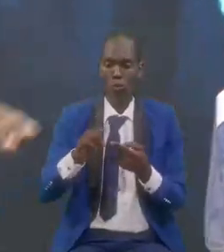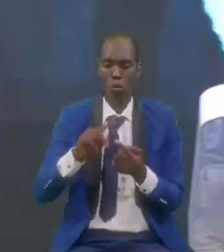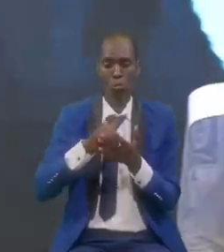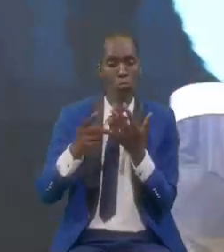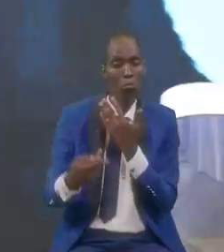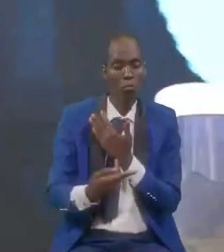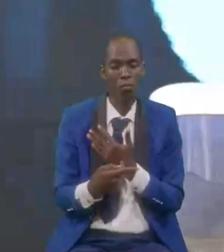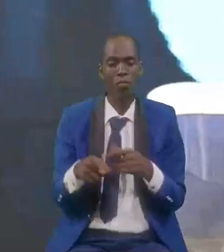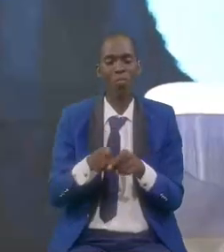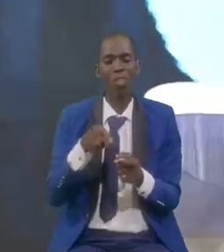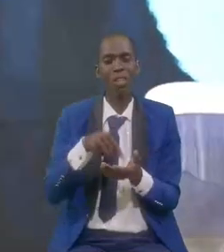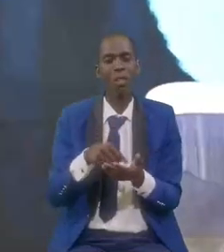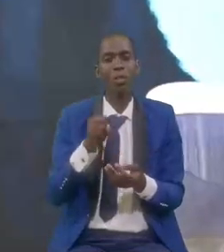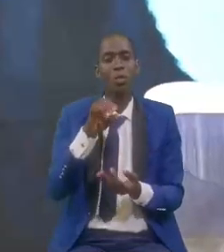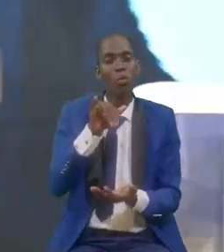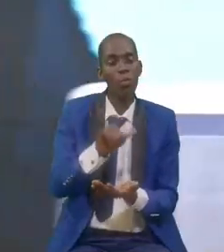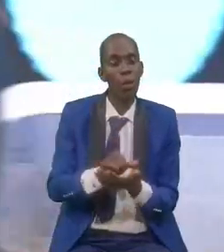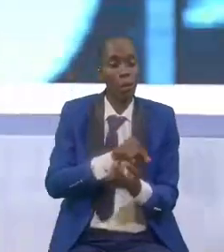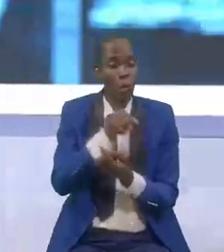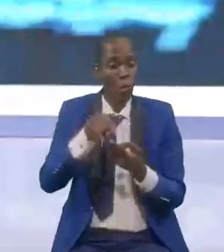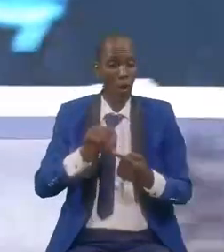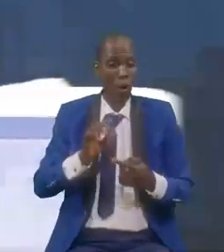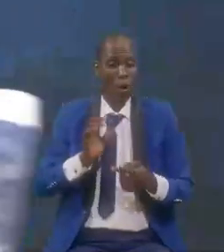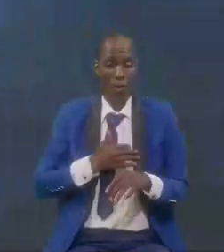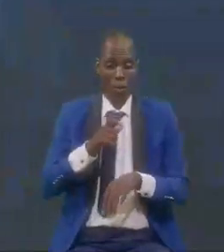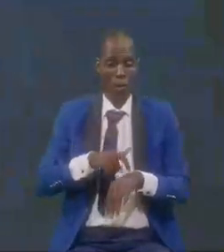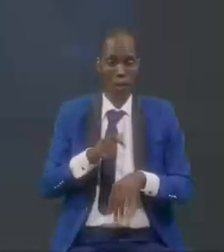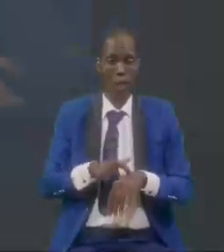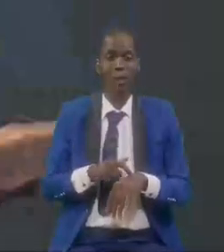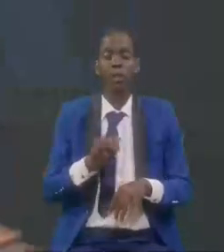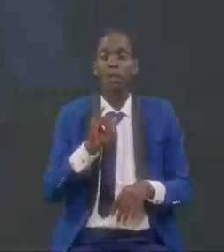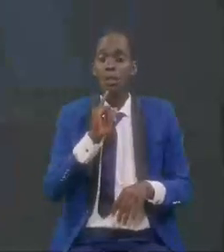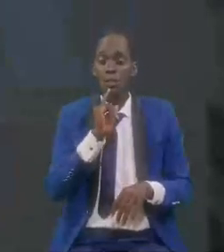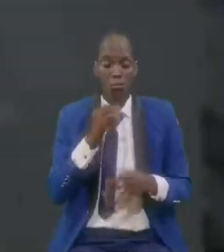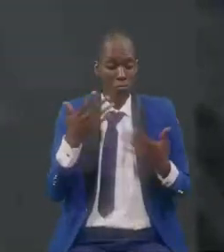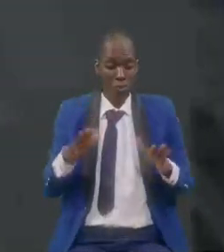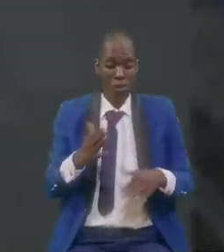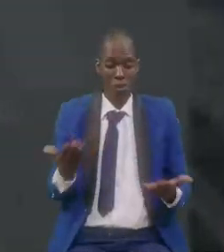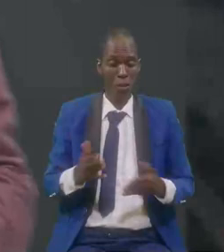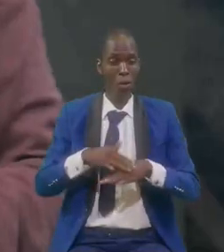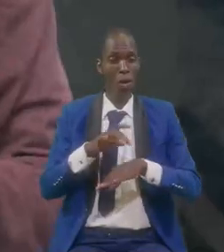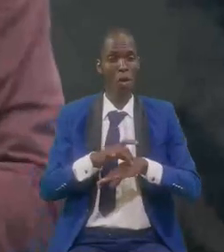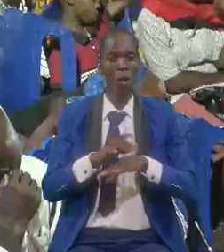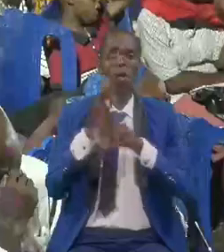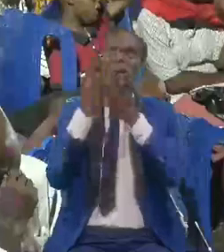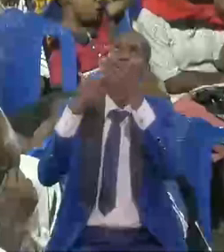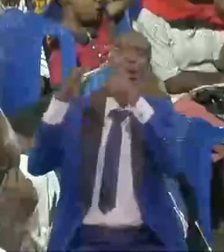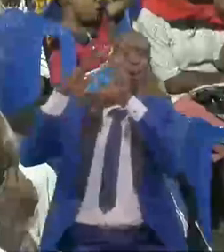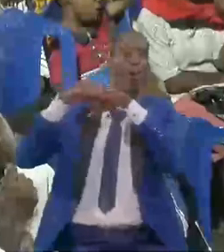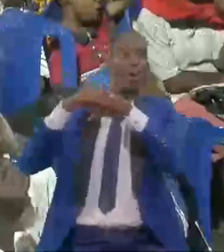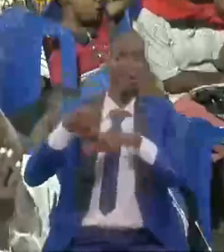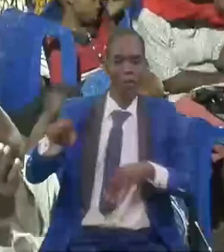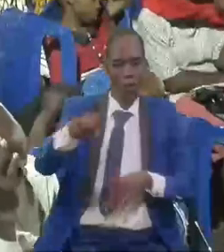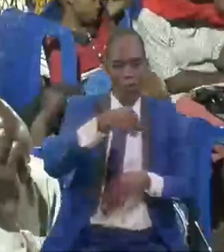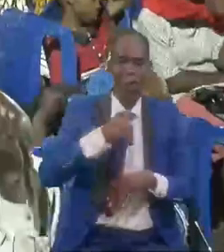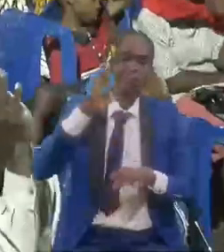croisade, afin que lorsque notre temps sur terre sera terminé, le ciel